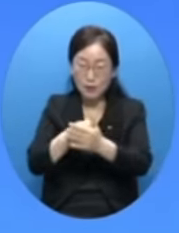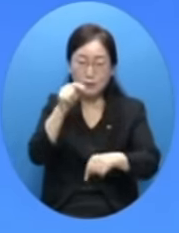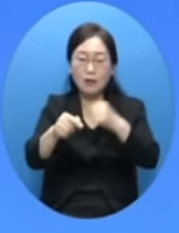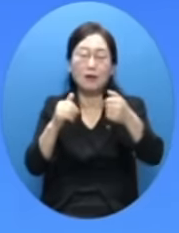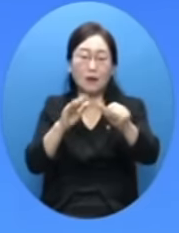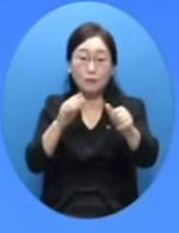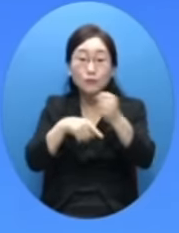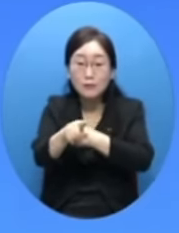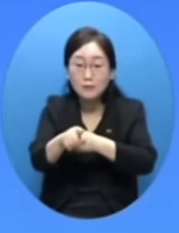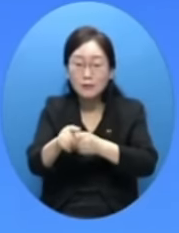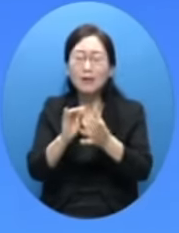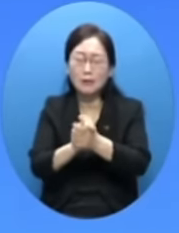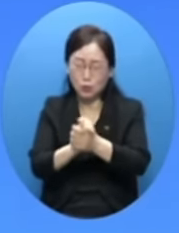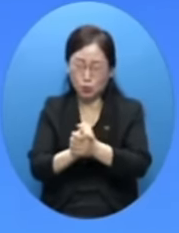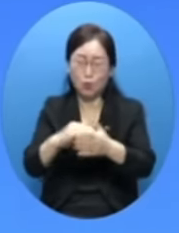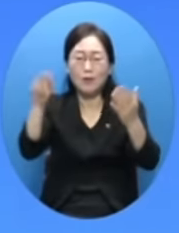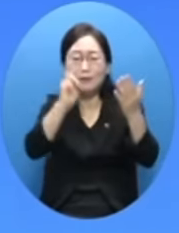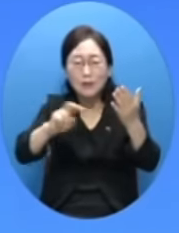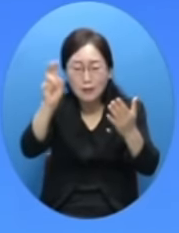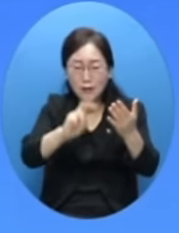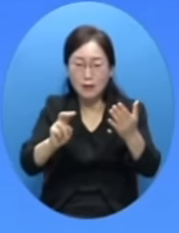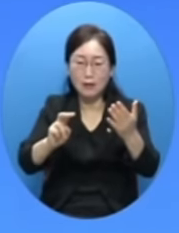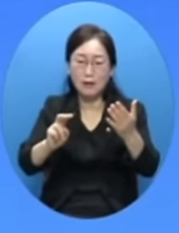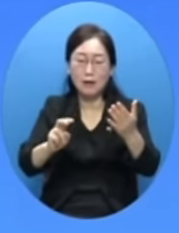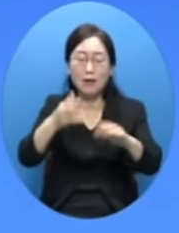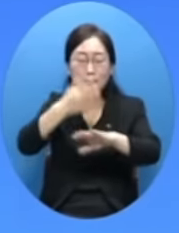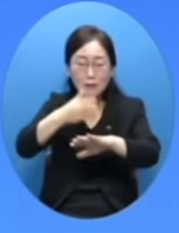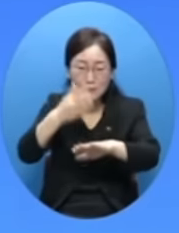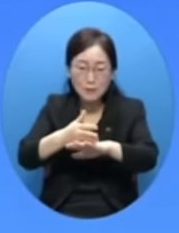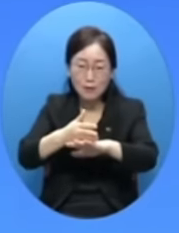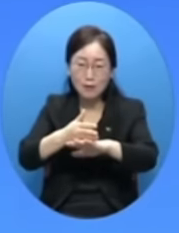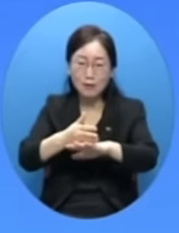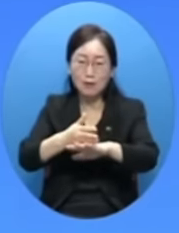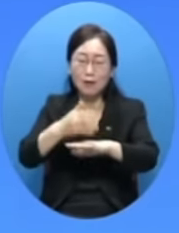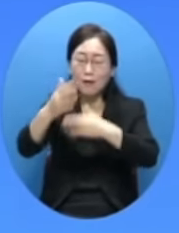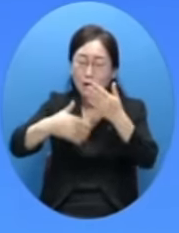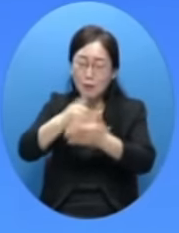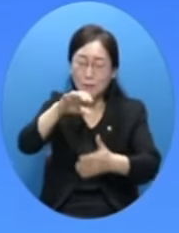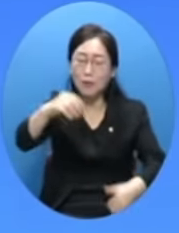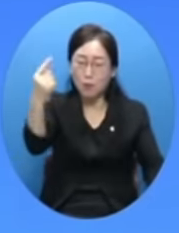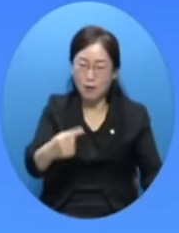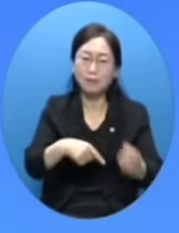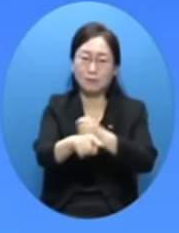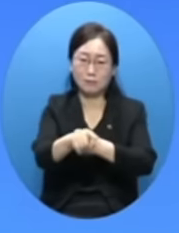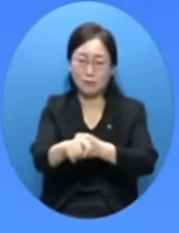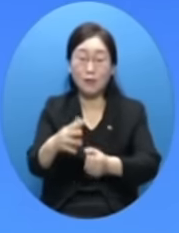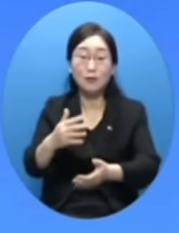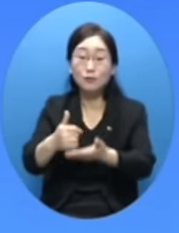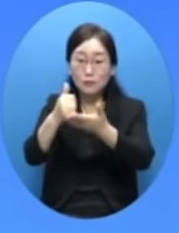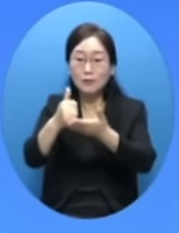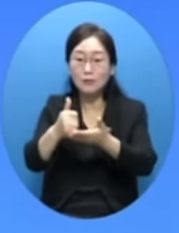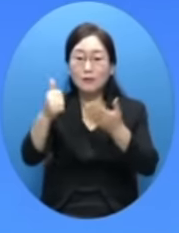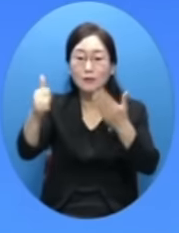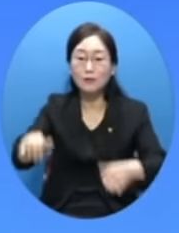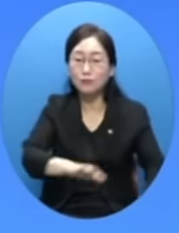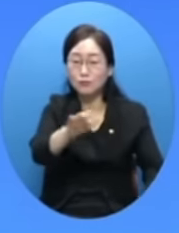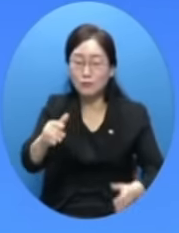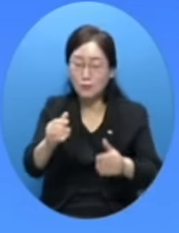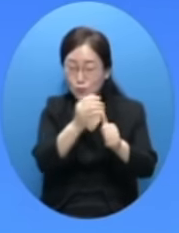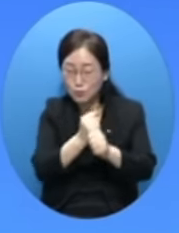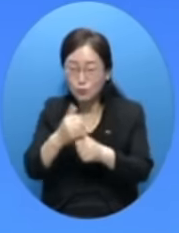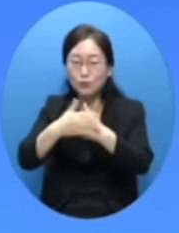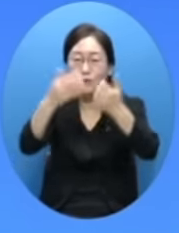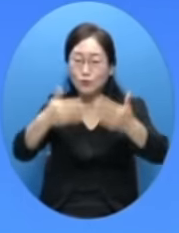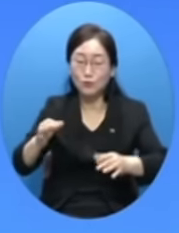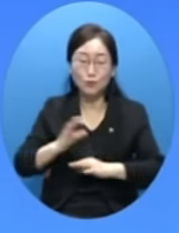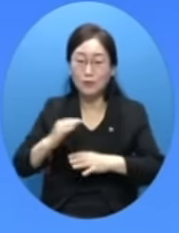나가야 됩니다. 찬양으로 주 앞에 나가야 됩니다. 감사로 주 앞에 나가야 됩니다. 주께 나갈 때 주님께서 우리를 붙드시고 놀라운